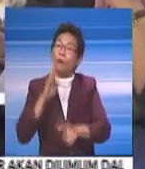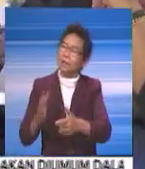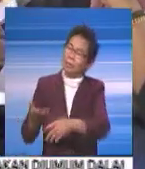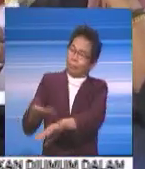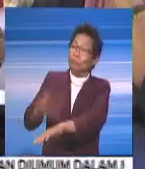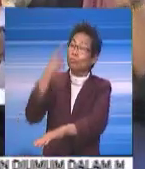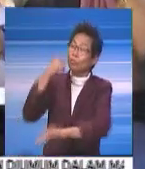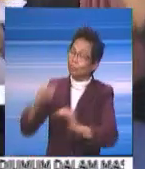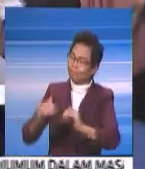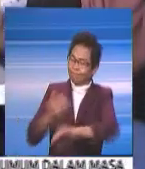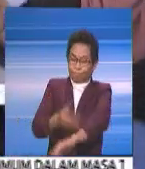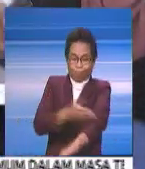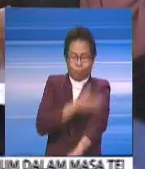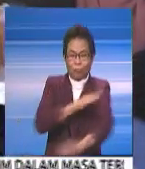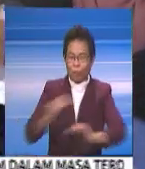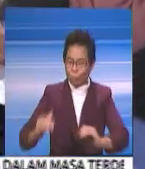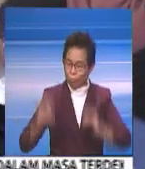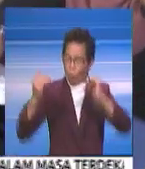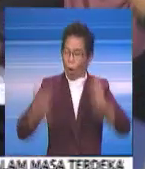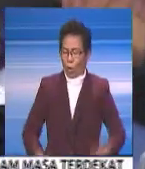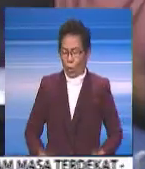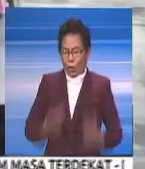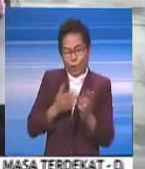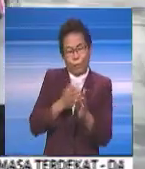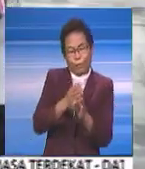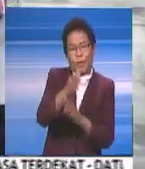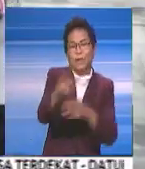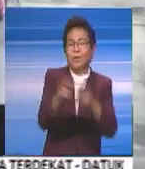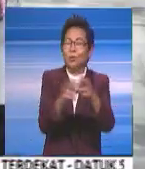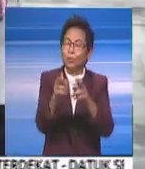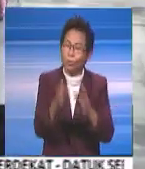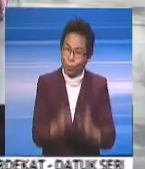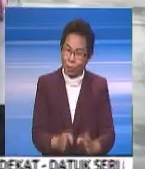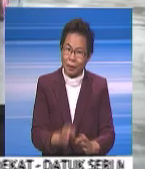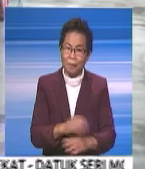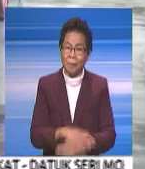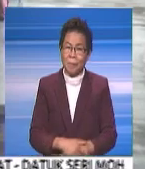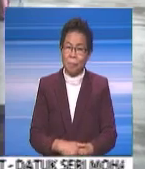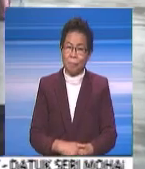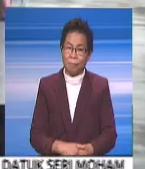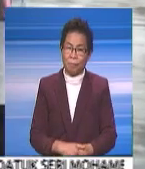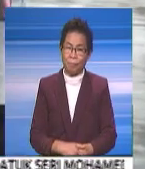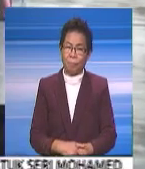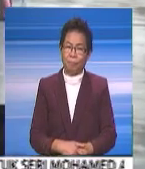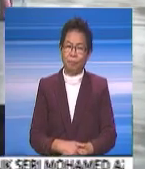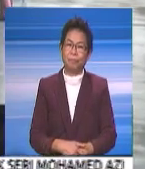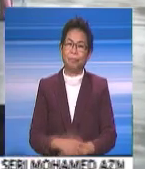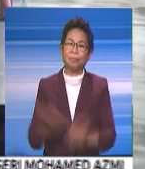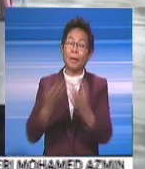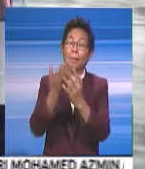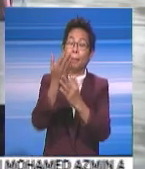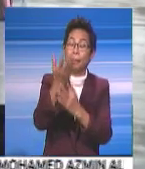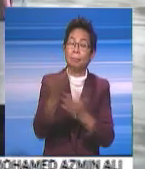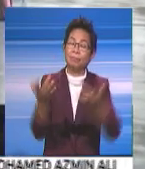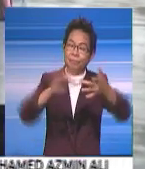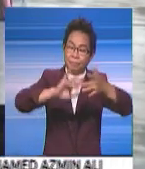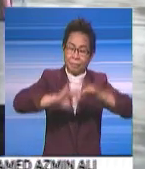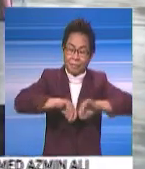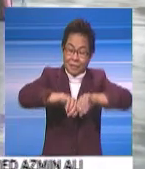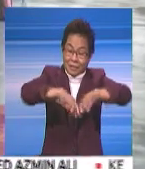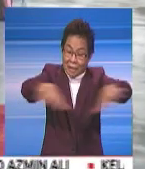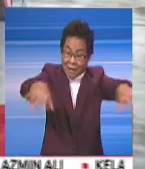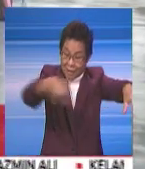memperbaiki dan meningkatkan taraf hidup melalui bidang keusahawanan. Melalui jaringan ini, kita nampak